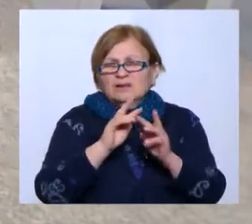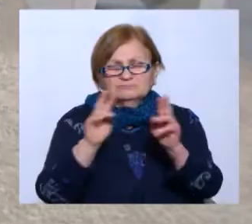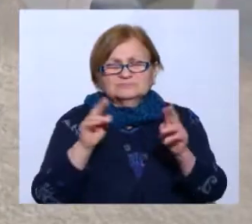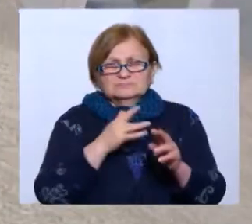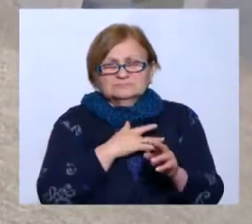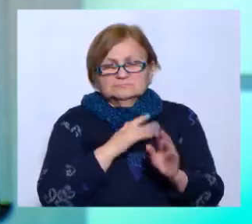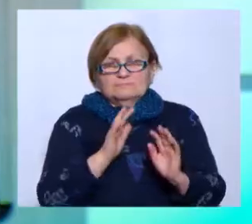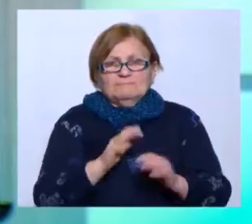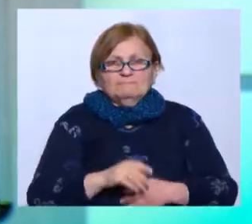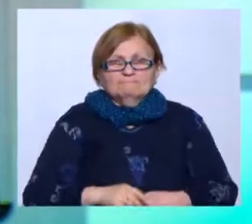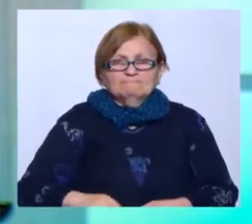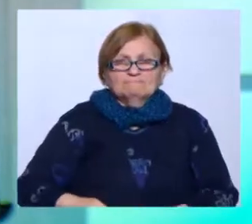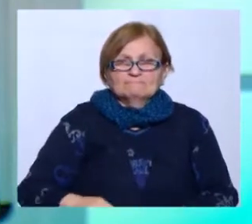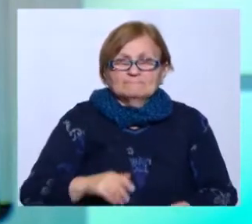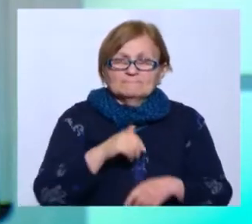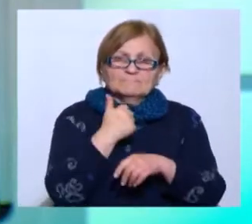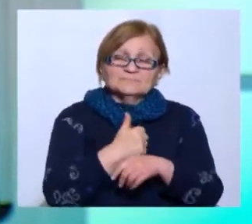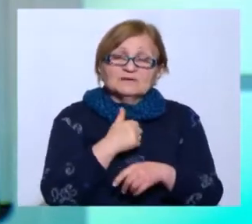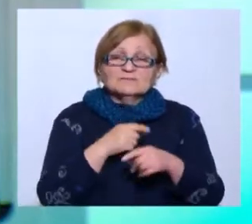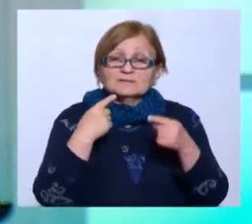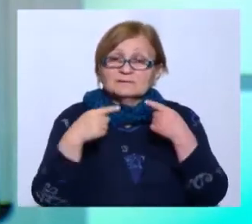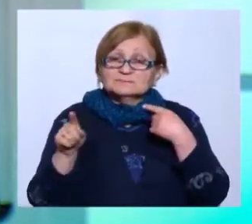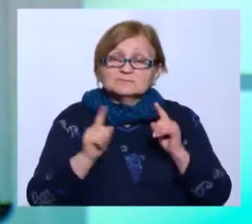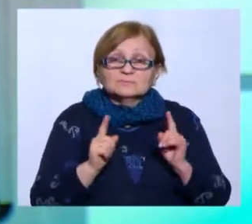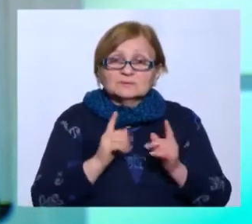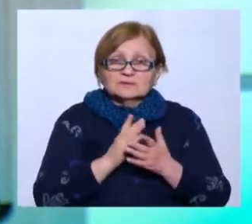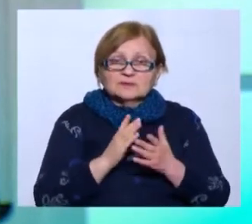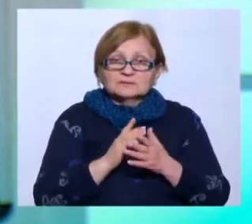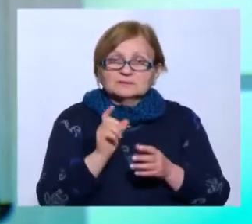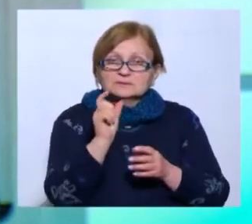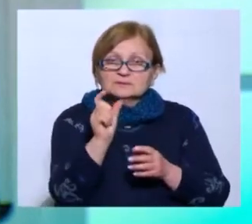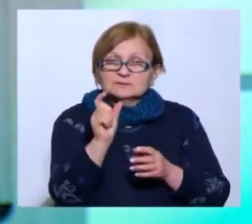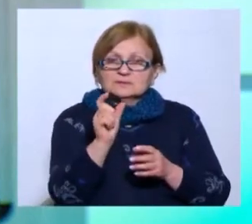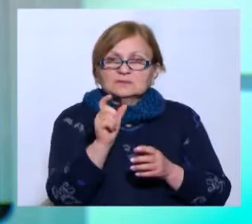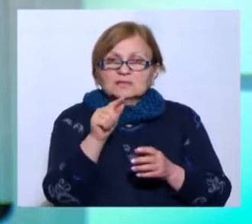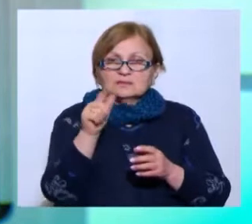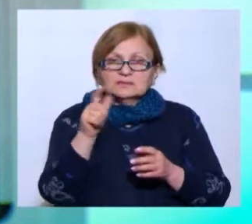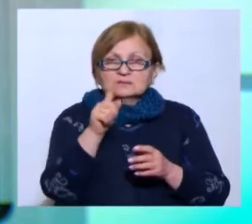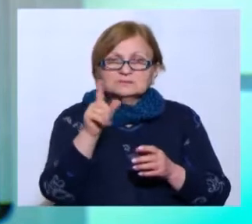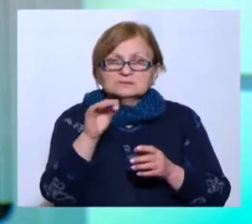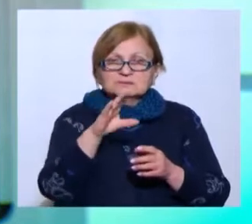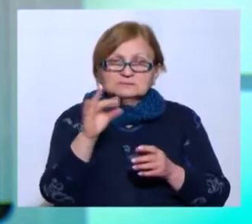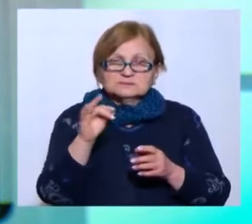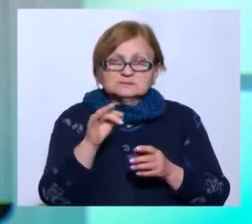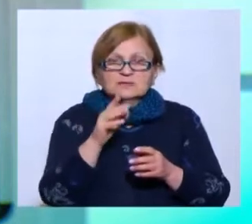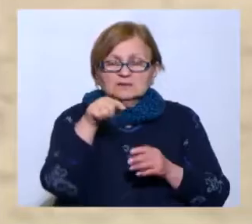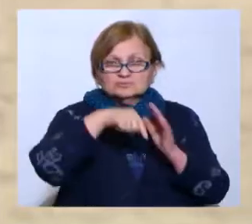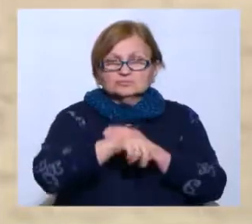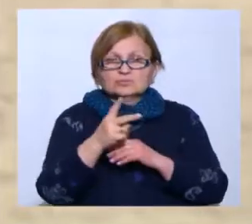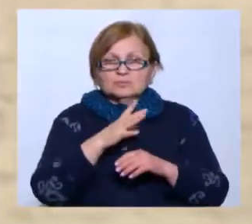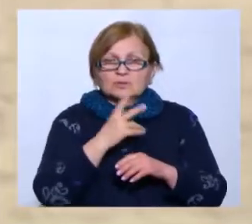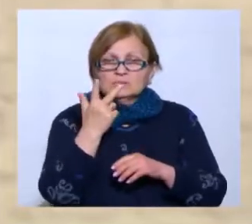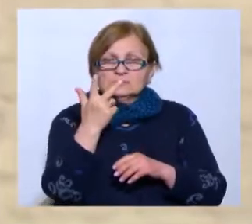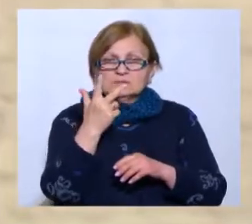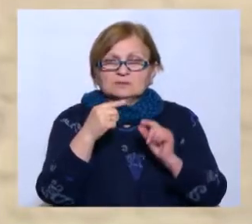დაწერილი თხზულებისაგან. მთავარი განმასხვავებელი აქ არის თეზისი. აქ ჩვენ უნდა შევქმნათ სამწახნაგა თეზისი.